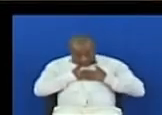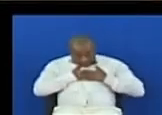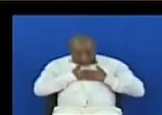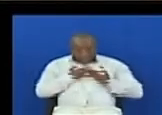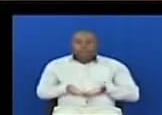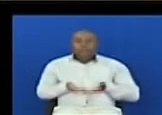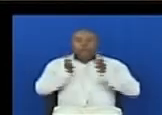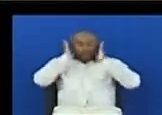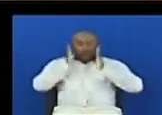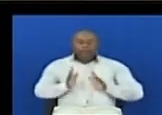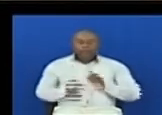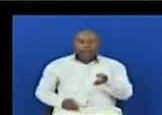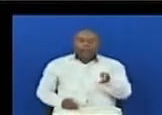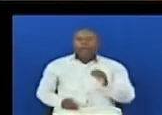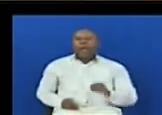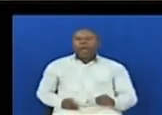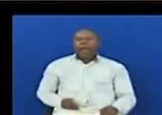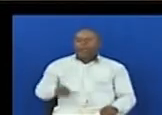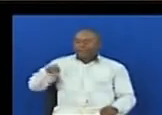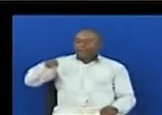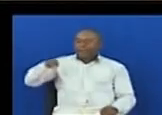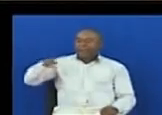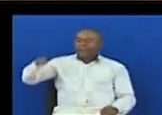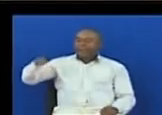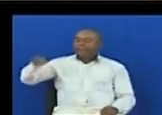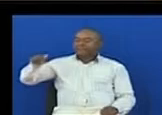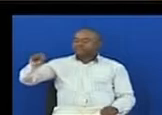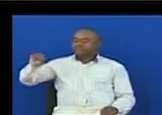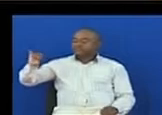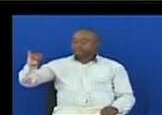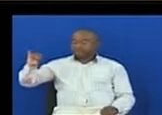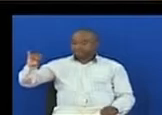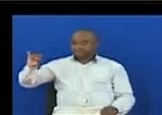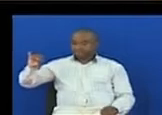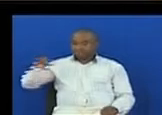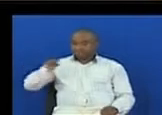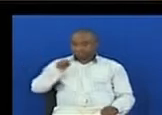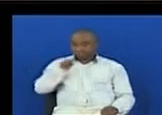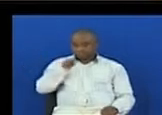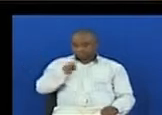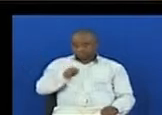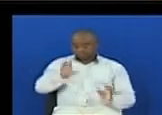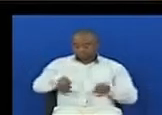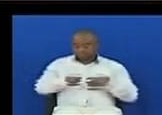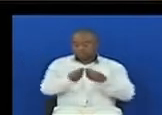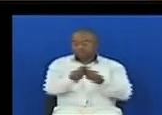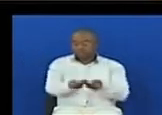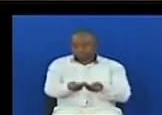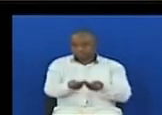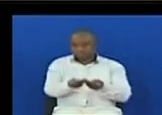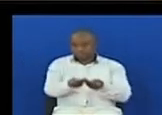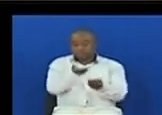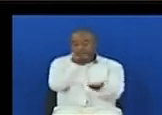Mheshimiwa Esther Masi kwa kuwa mtoa hoja kwa siku ya jioni ya leo.